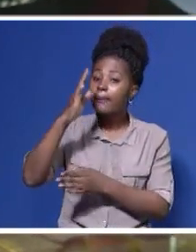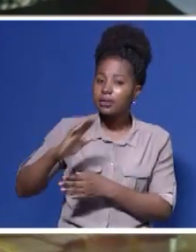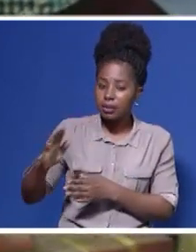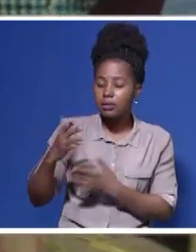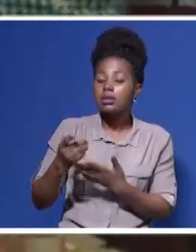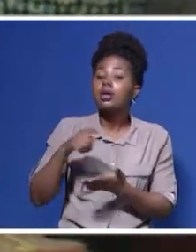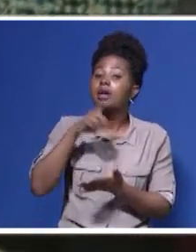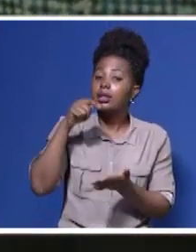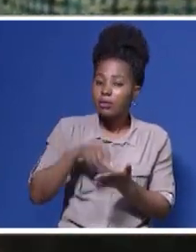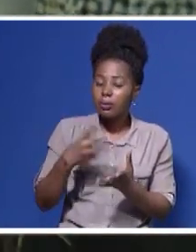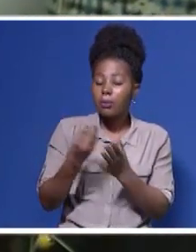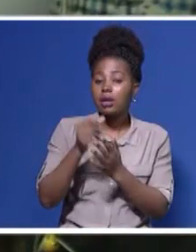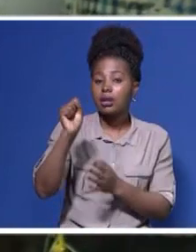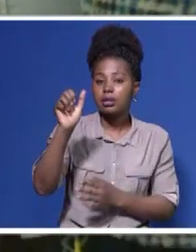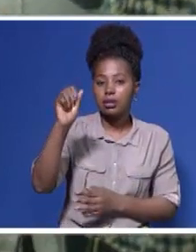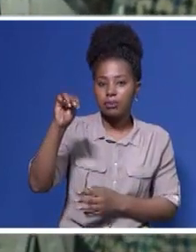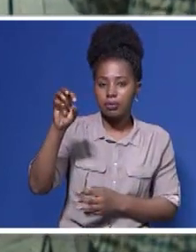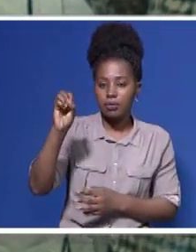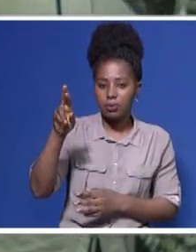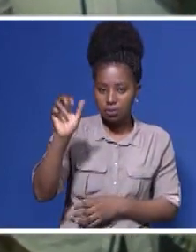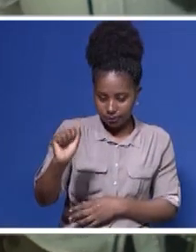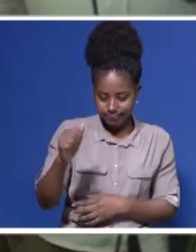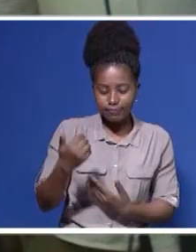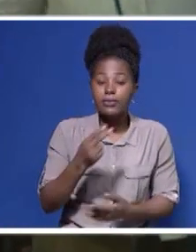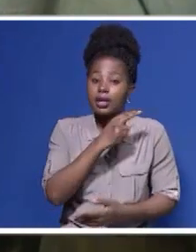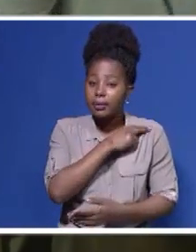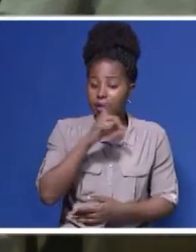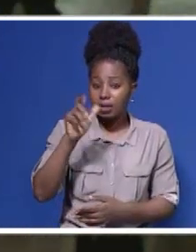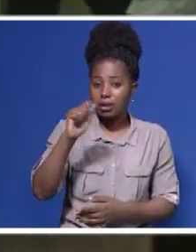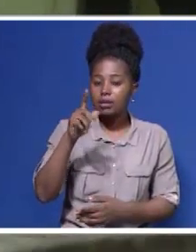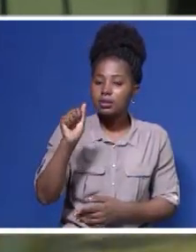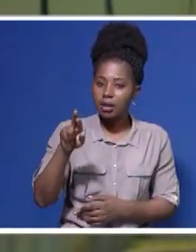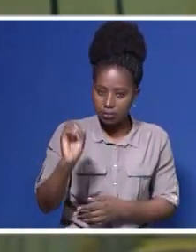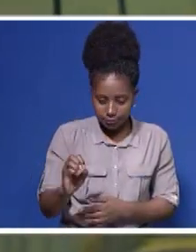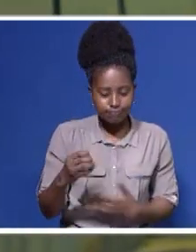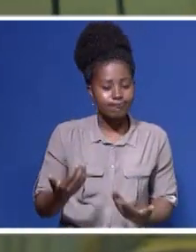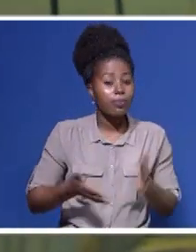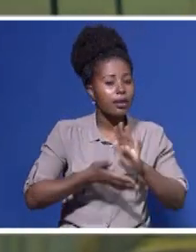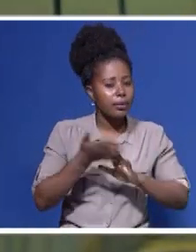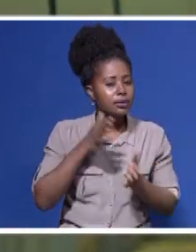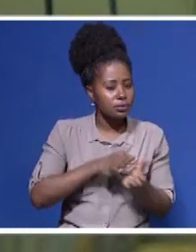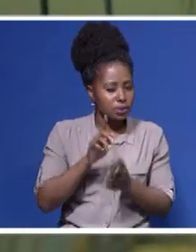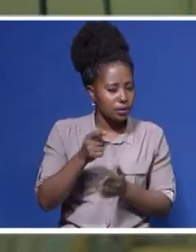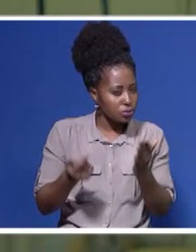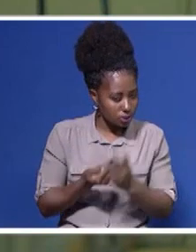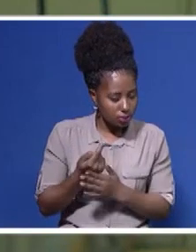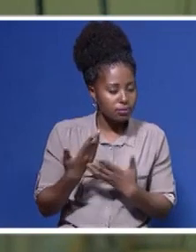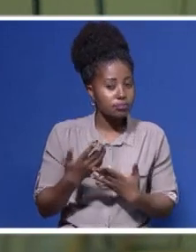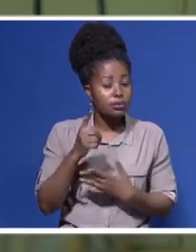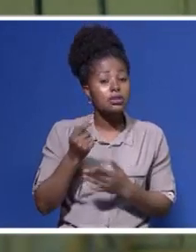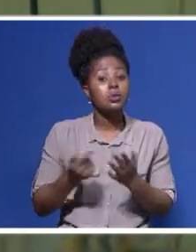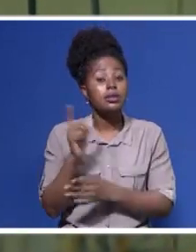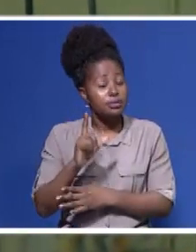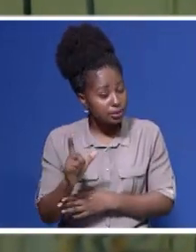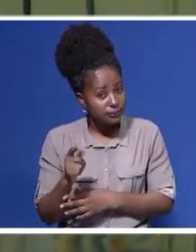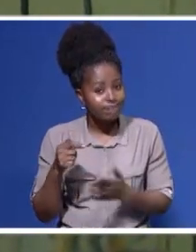ya Kariakoo na Samora. Kamanda SACP Lazaro Mambo sasa ameanza kuelezea tukio hilo lilitokea lini